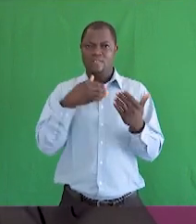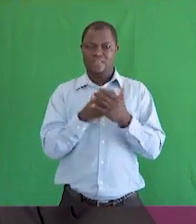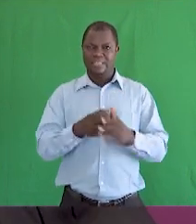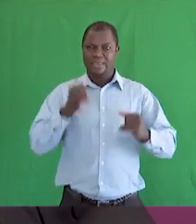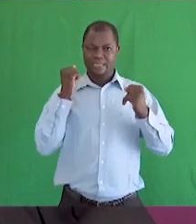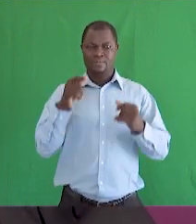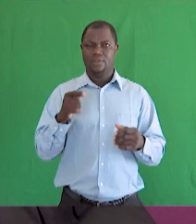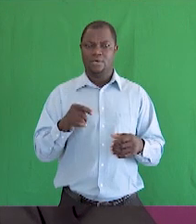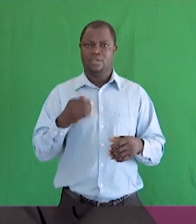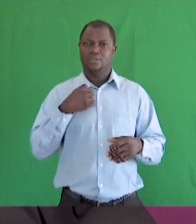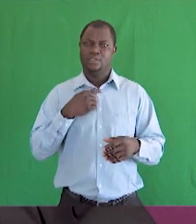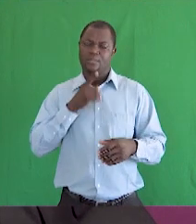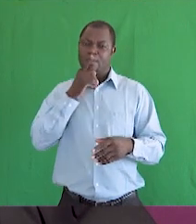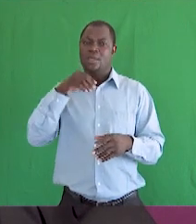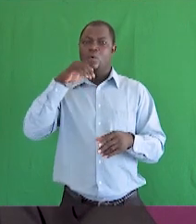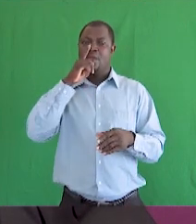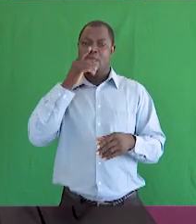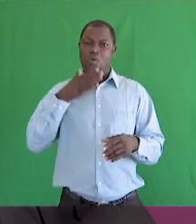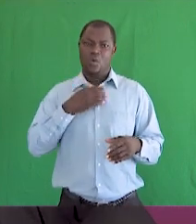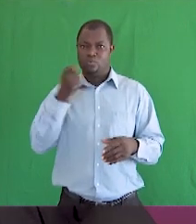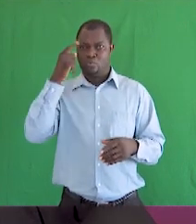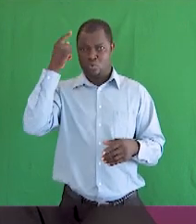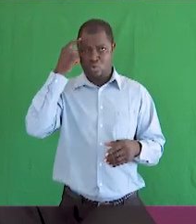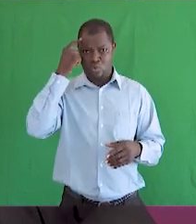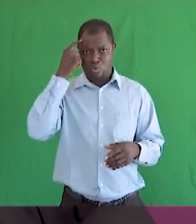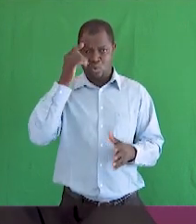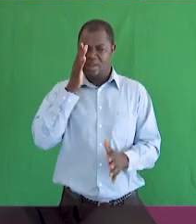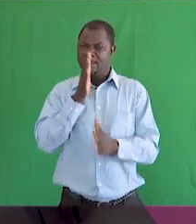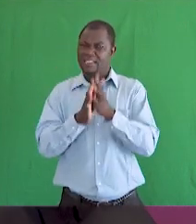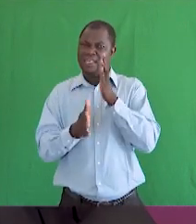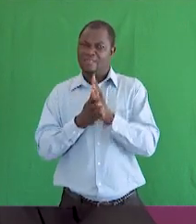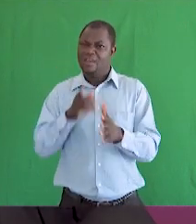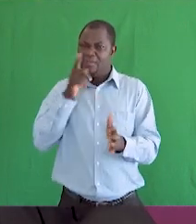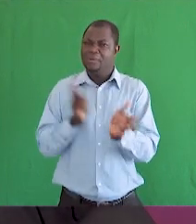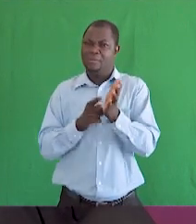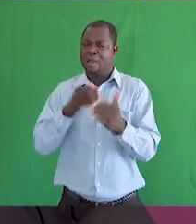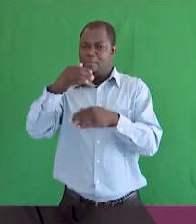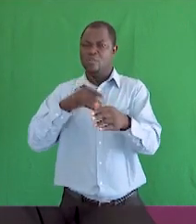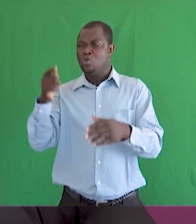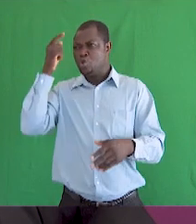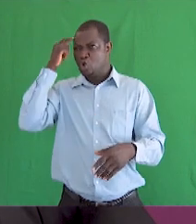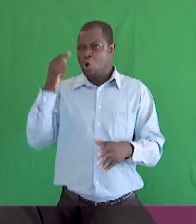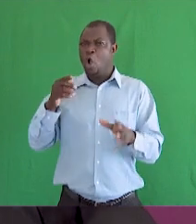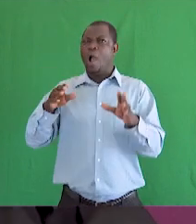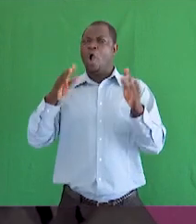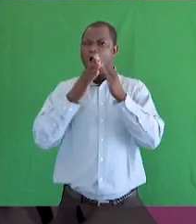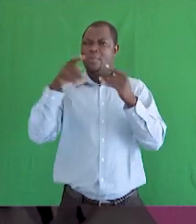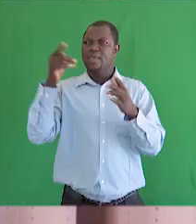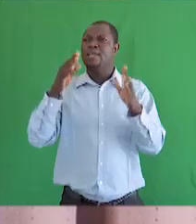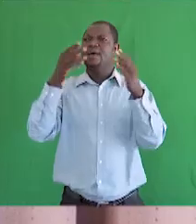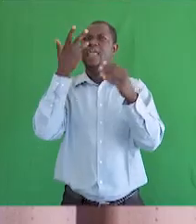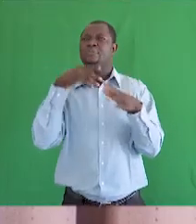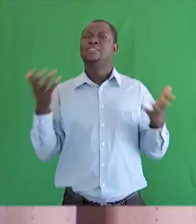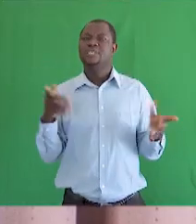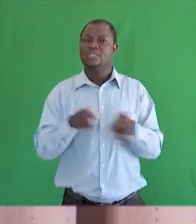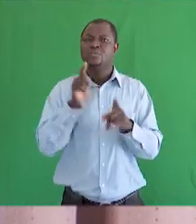tati pakuzozivana regera kubva watanga kupa munhu bonde usati waziva tete usati waziva baba kana zita rembwa repamba panogara chepa Mai